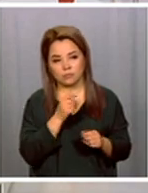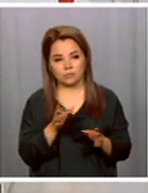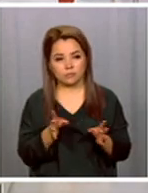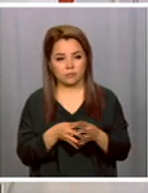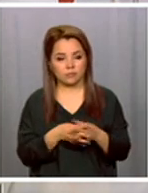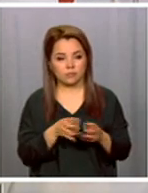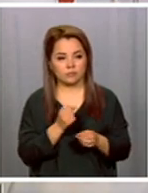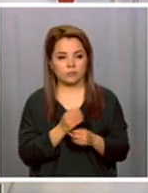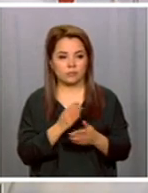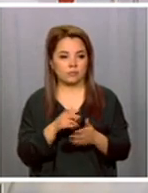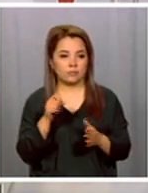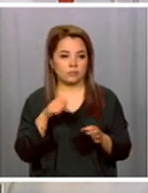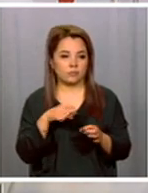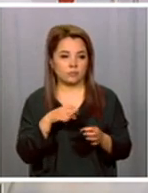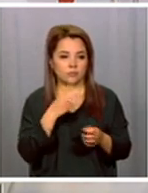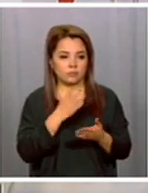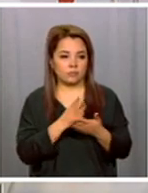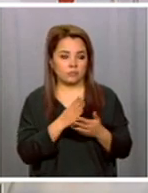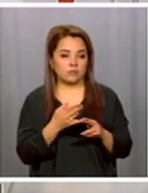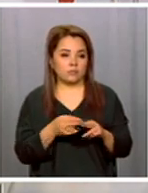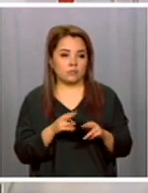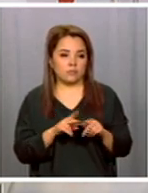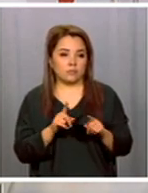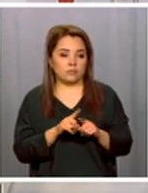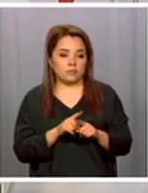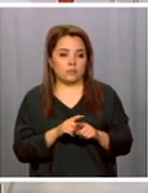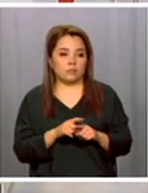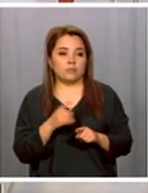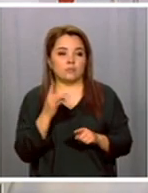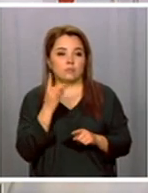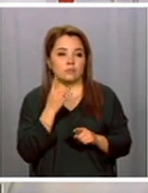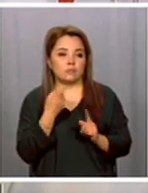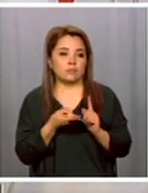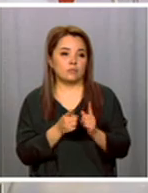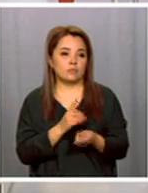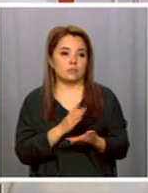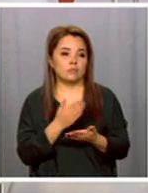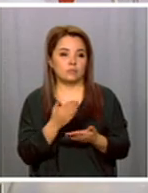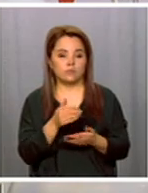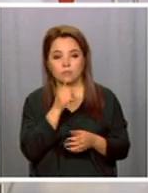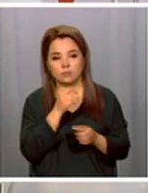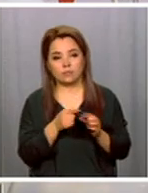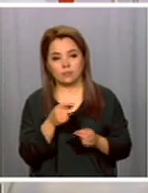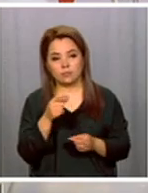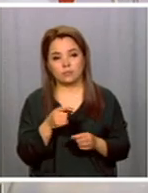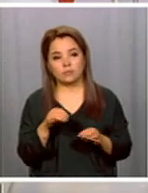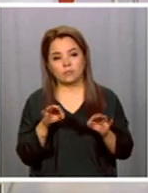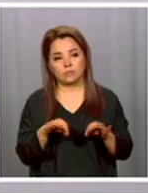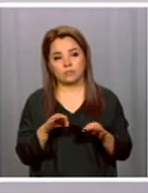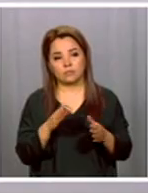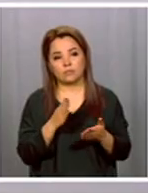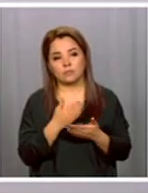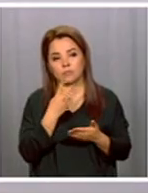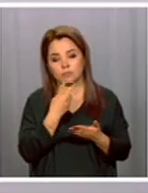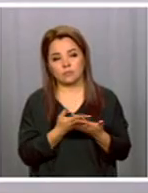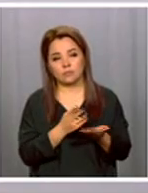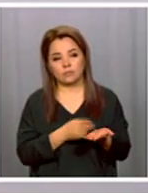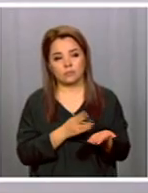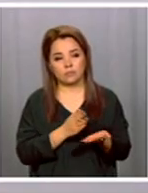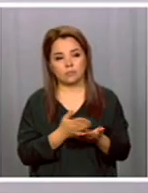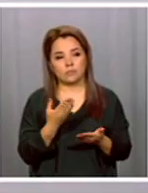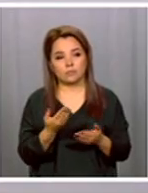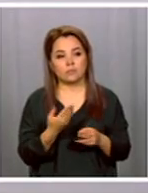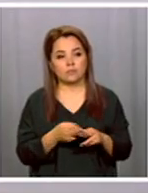алайық, тамызып алайық. Осы жерде таңқурай түстің өзгергендігі осы сынауықта сілтінің бар екендігінің дәлелі. Ары